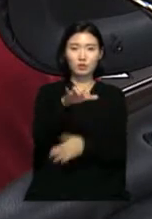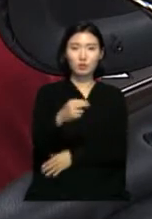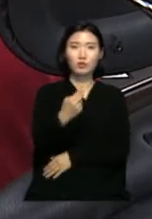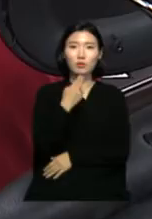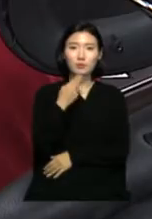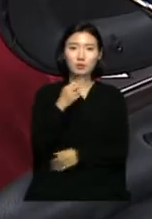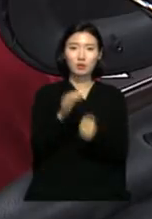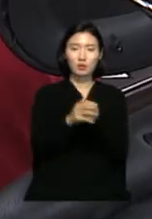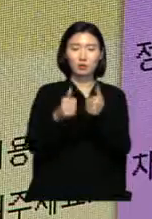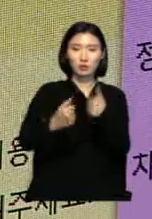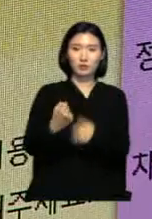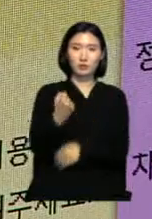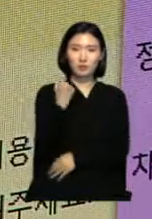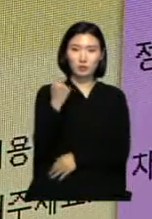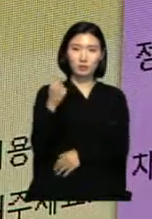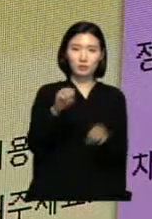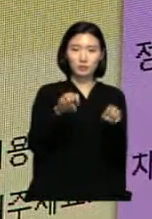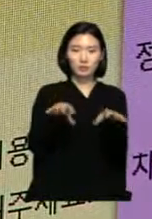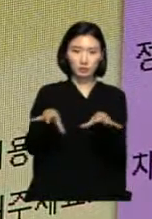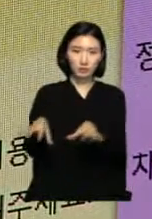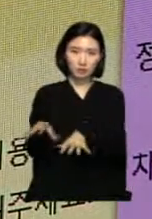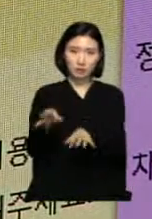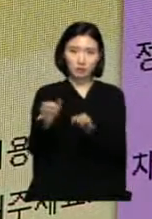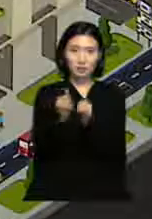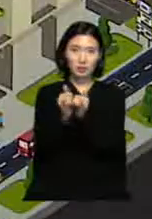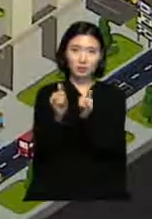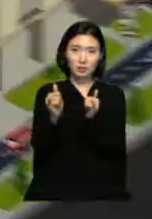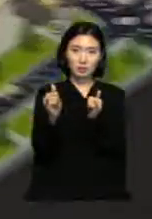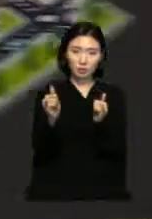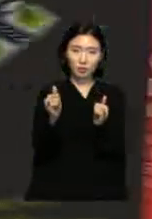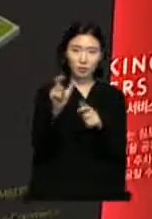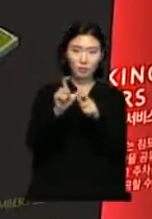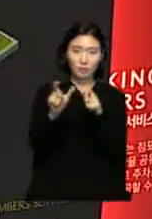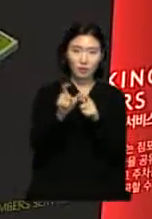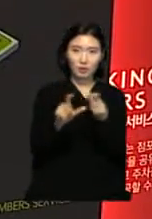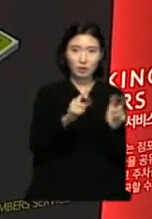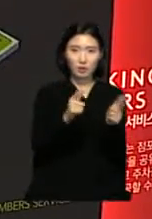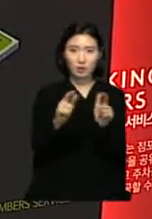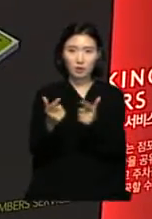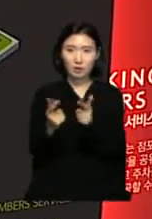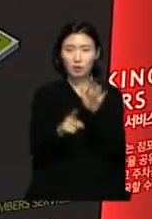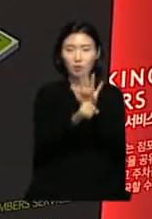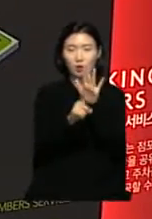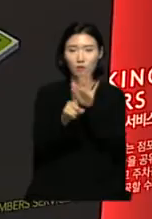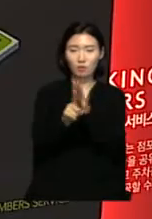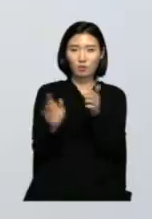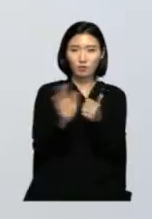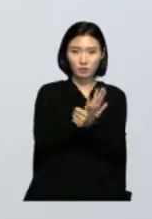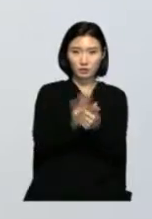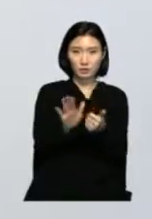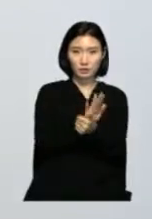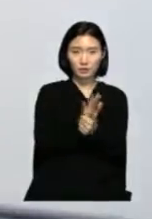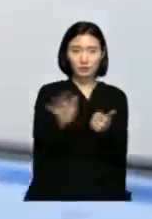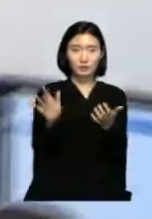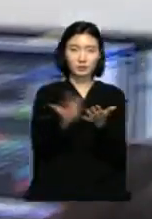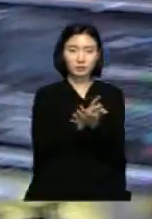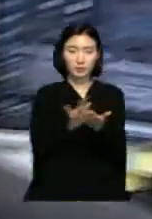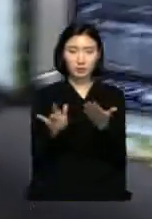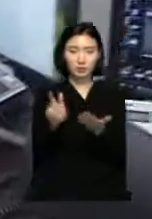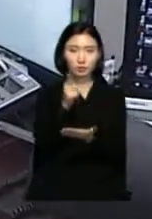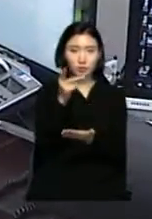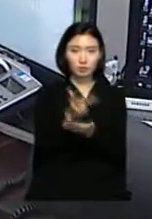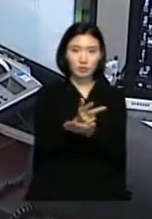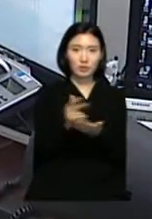없어 경쟁력을 잃은 소상공인들의 고민 해결과 다양한 형태의 광고 서비스까지 스마트 주차